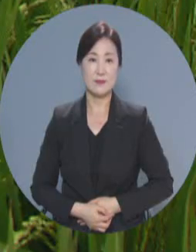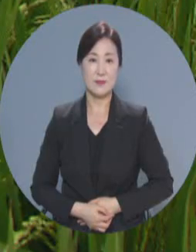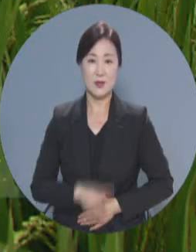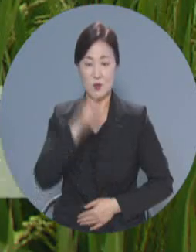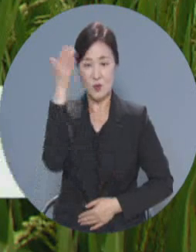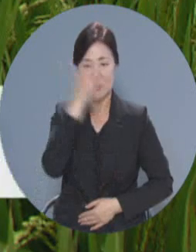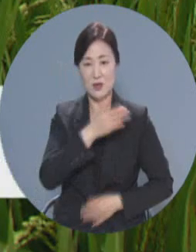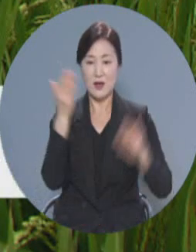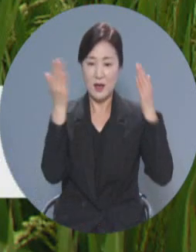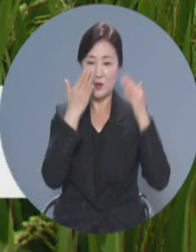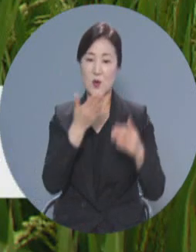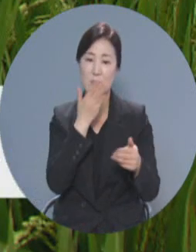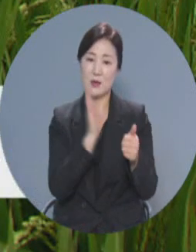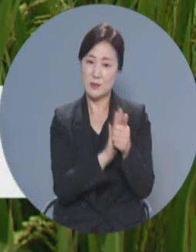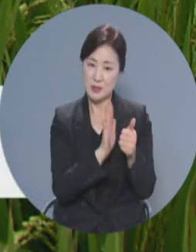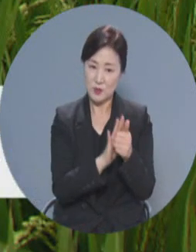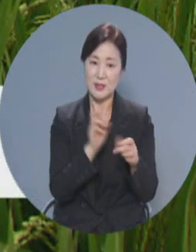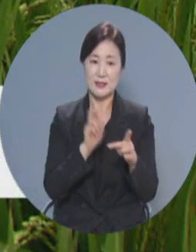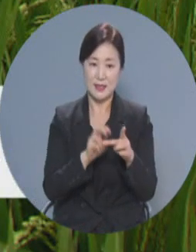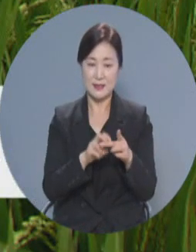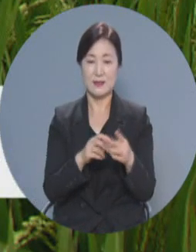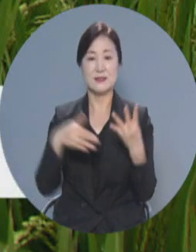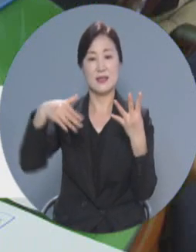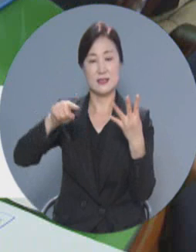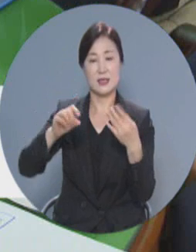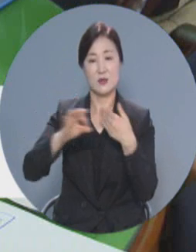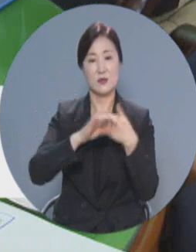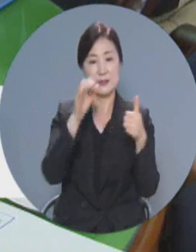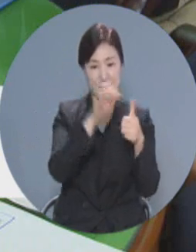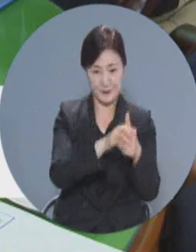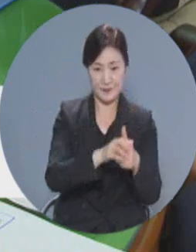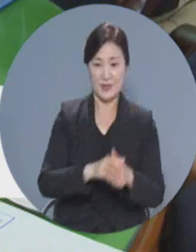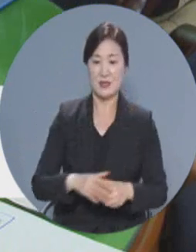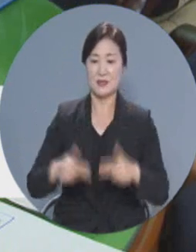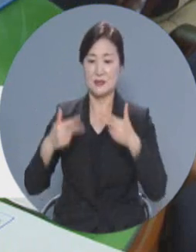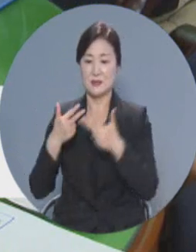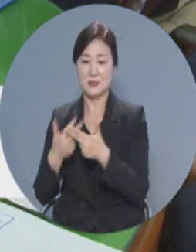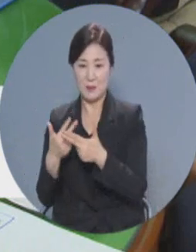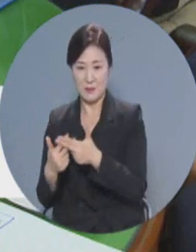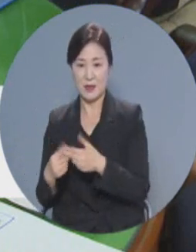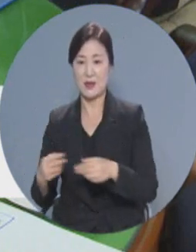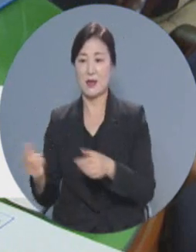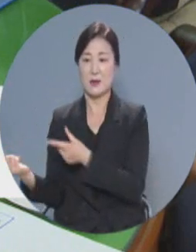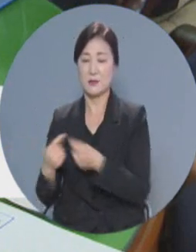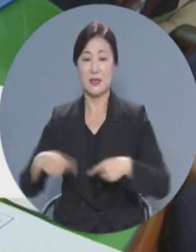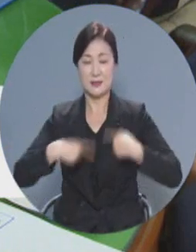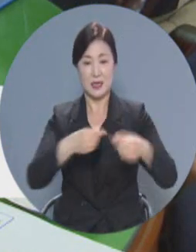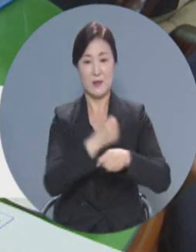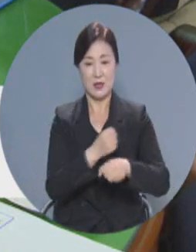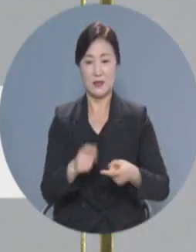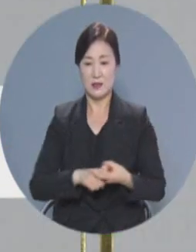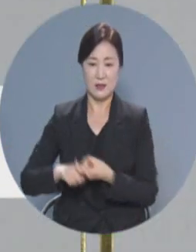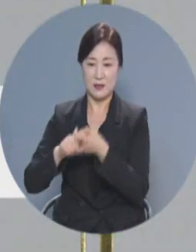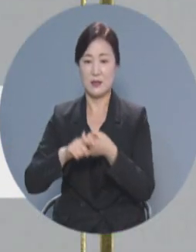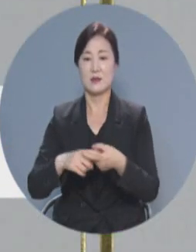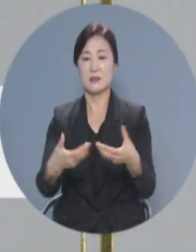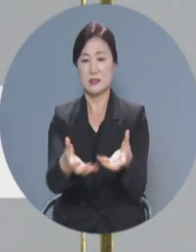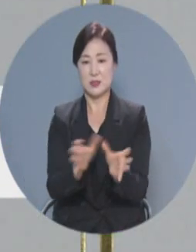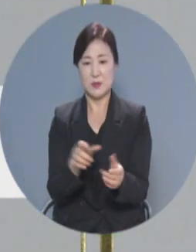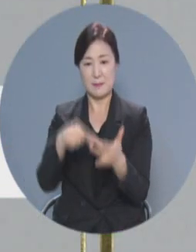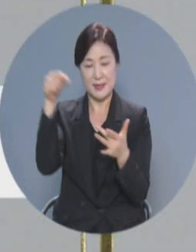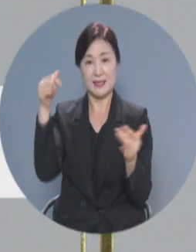여수시가 학교급식지원센터 4차 위탁 운영자로 지역 농축협이 공동 참여하는 학교급식연합지원단을